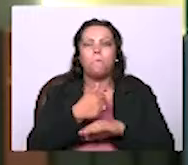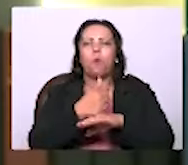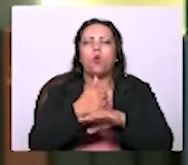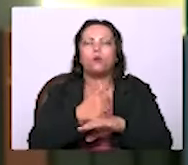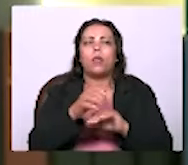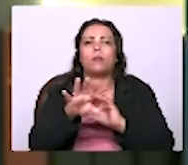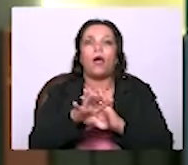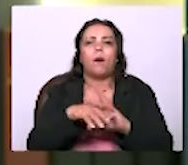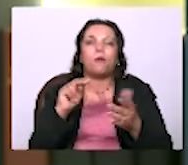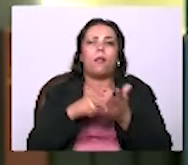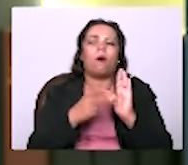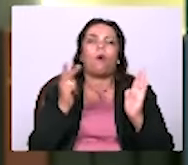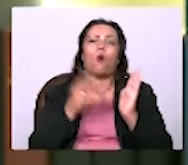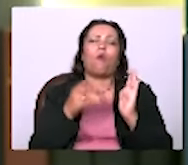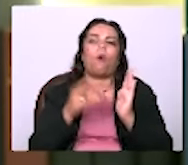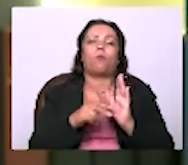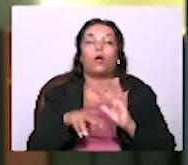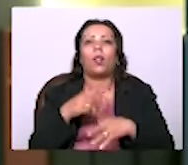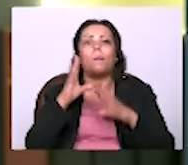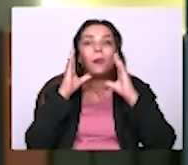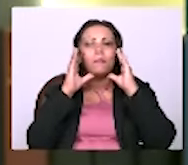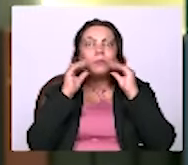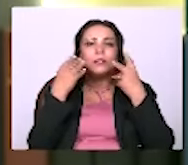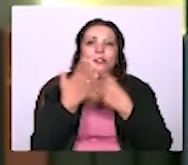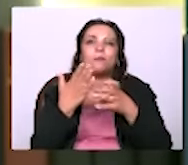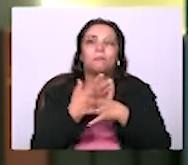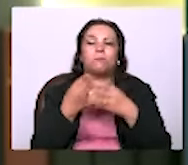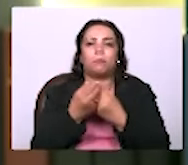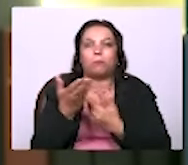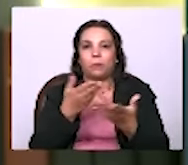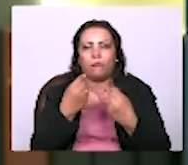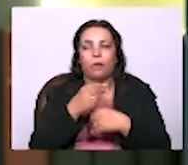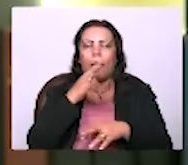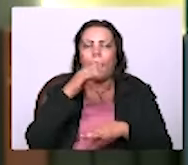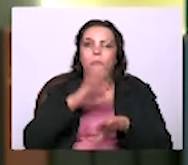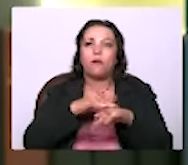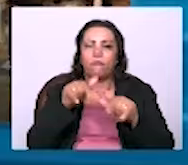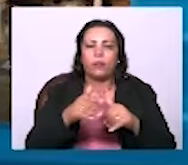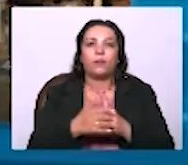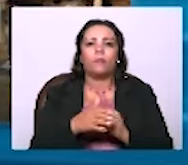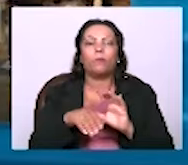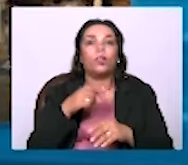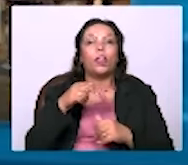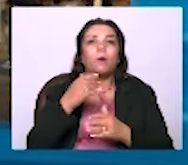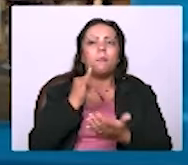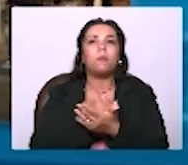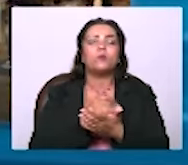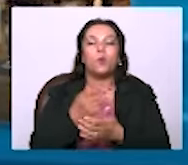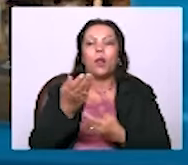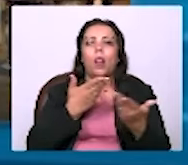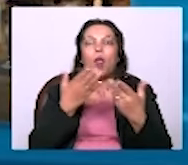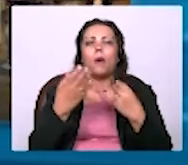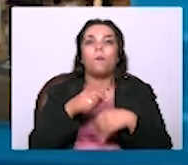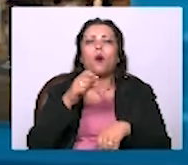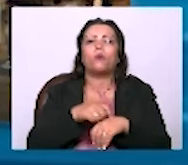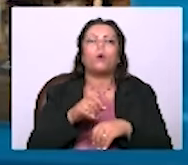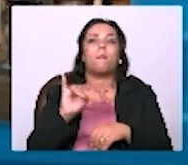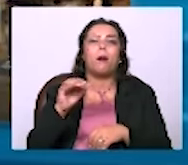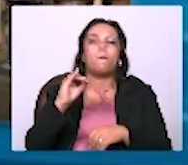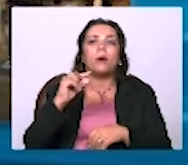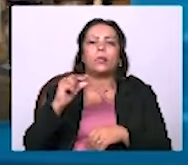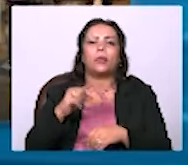صناعه القرار انا اسعدني الحظ للمشاركه في هذه الجلسه والحديث فيها اللي ادارها الدكتور محمد